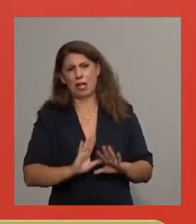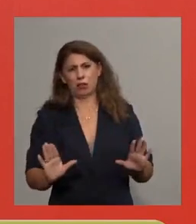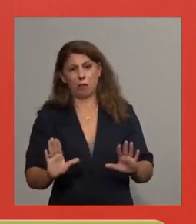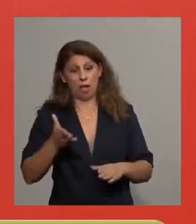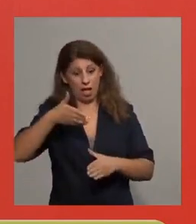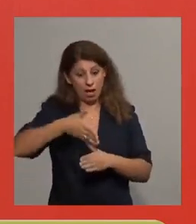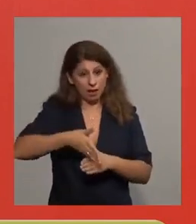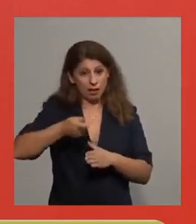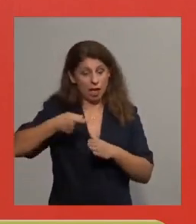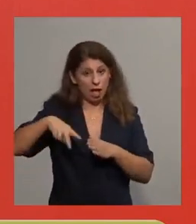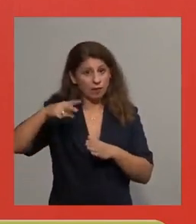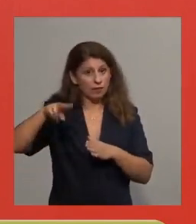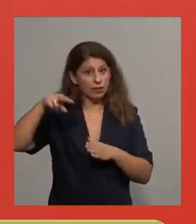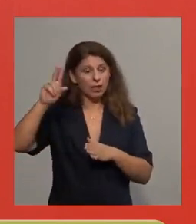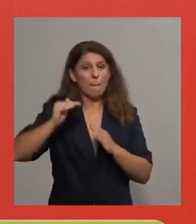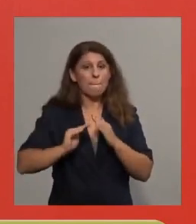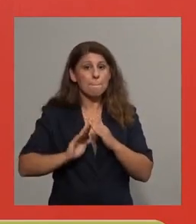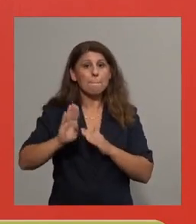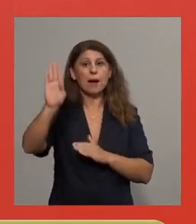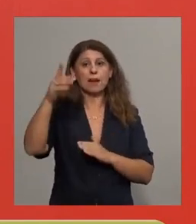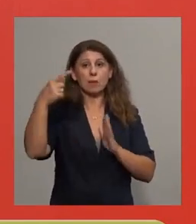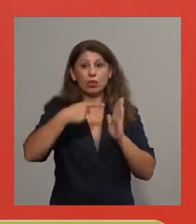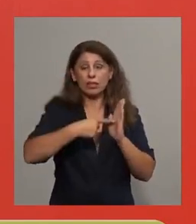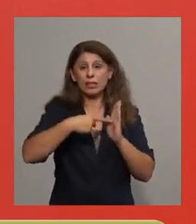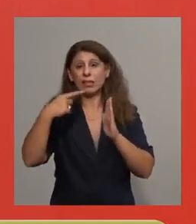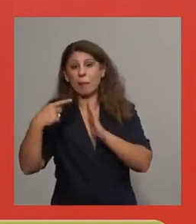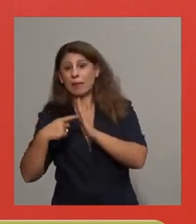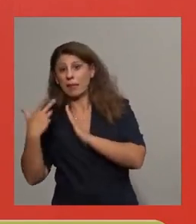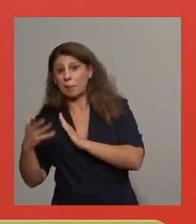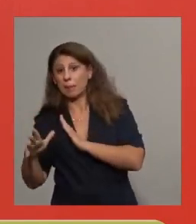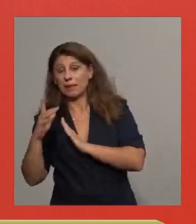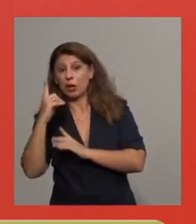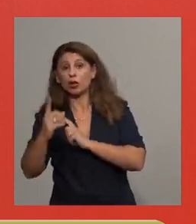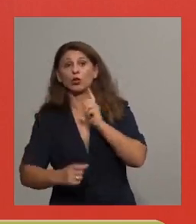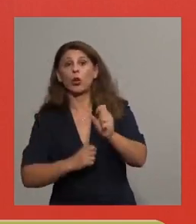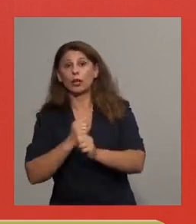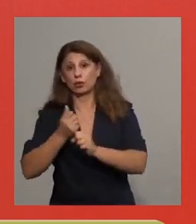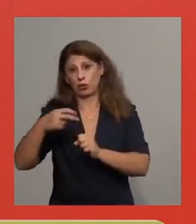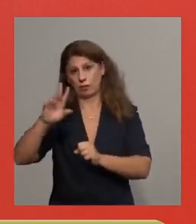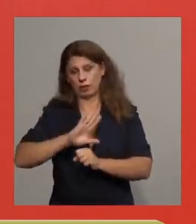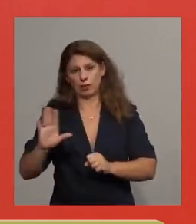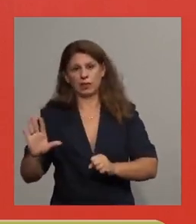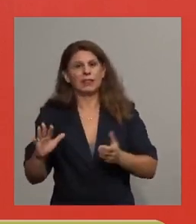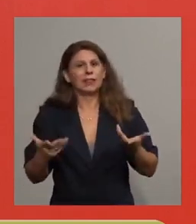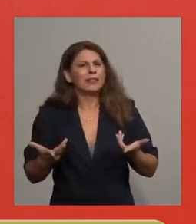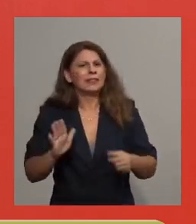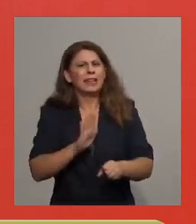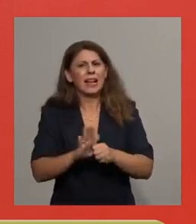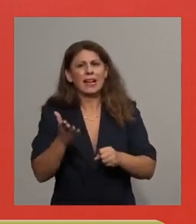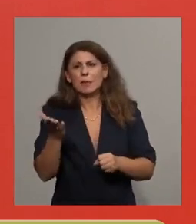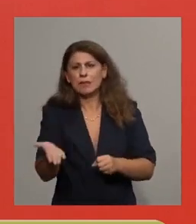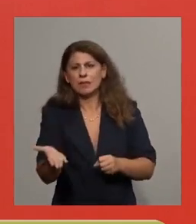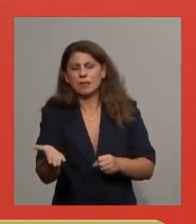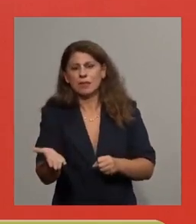ενίκια αυξάνονται πάνω από 1.000 έως 1.500 ευρώ ετησίως. Τι να πρωτοκαλύψει